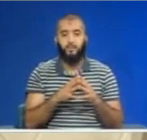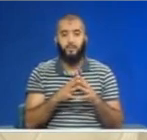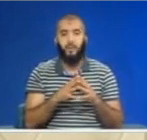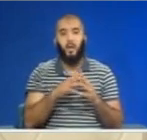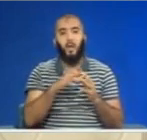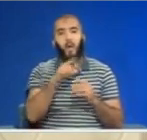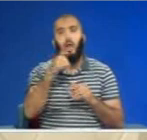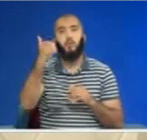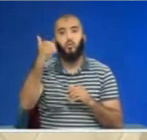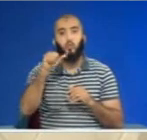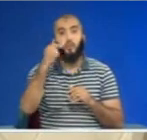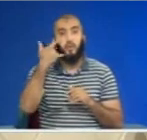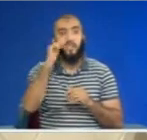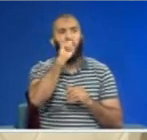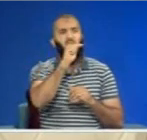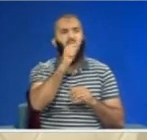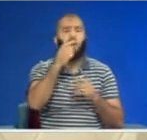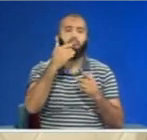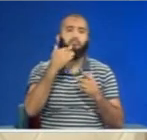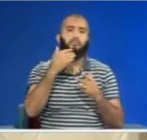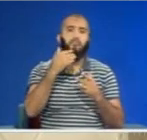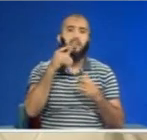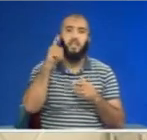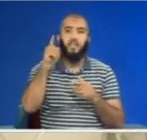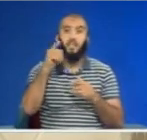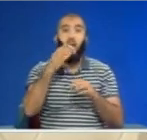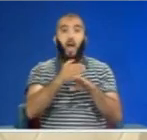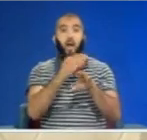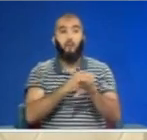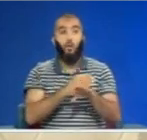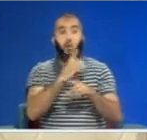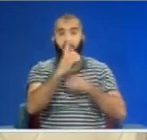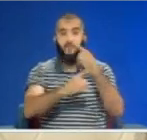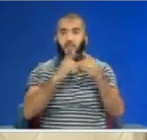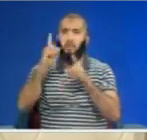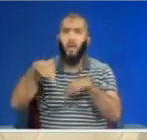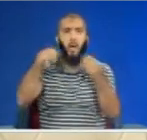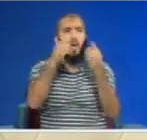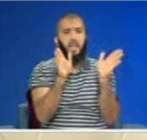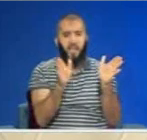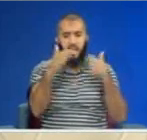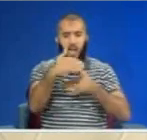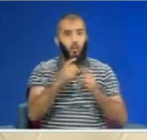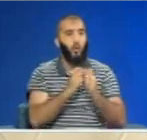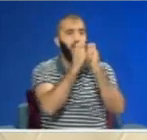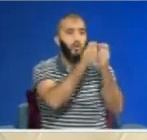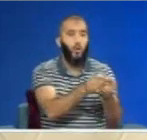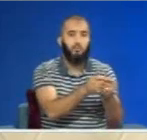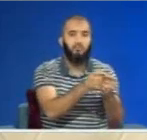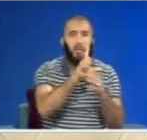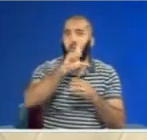هنا لك ذلك، لكن اذهبي إلى أصحاب العرس قبل أو بعد وقدمي هديتك، تحافظي على